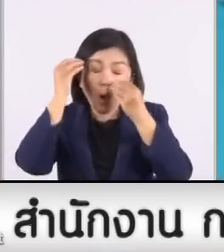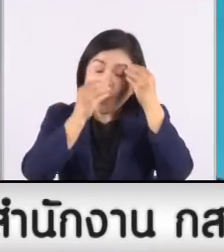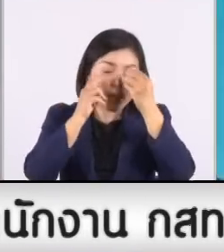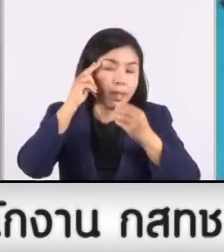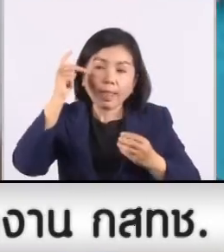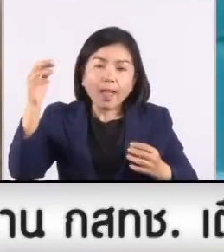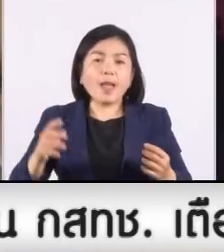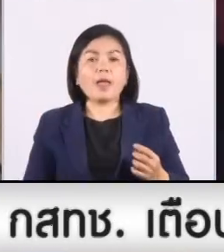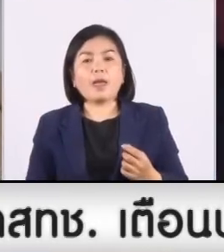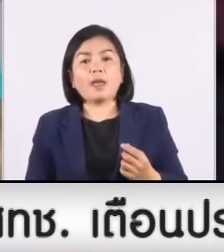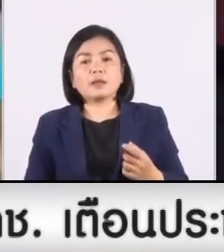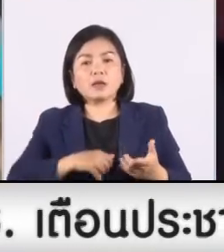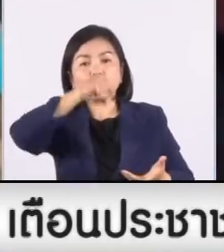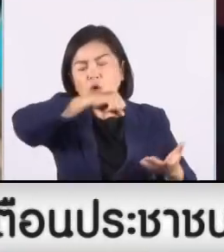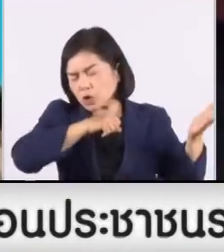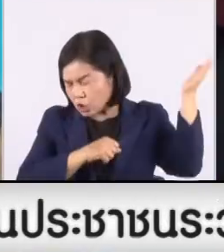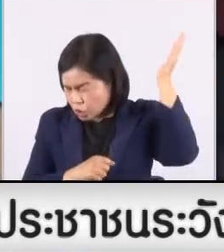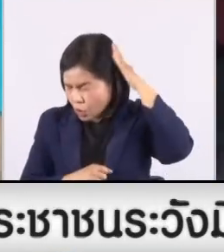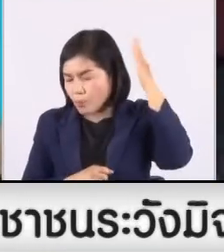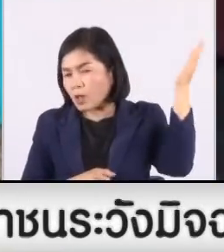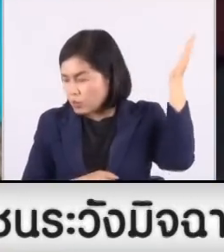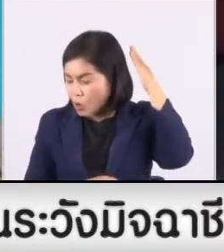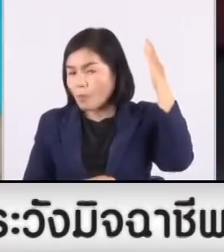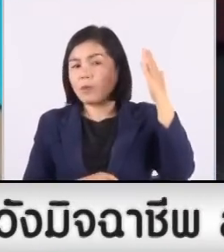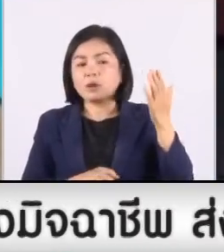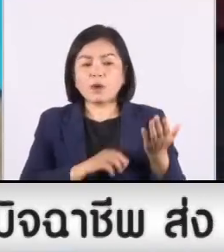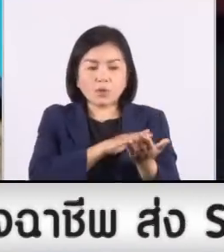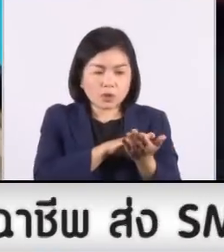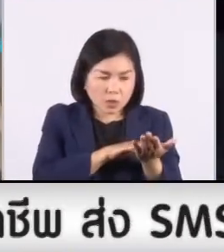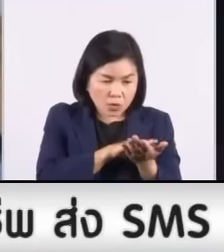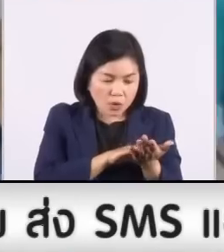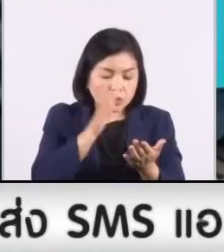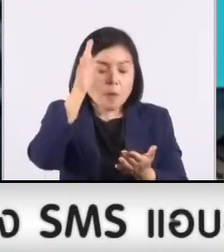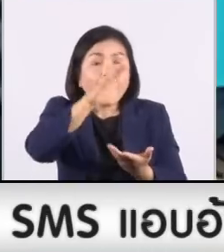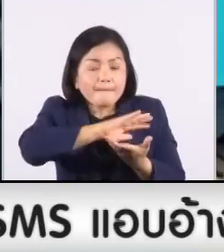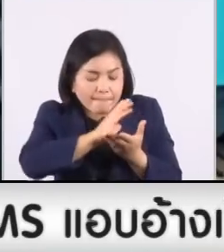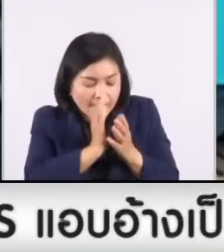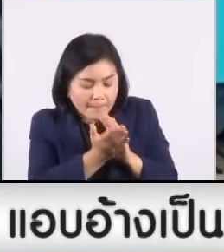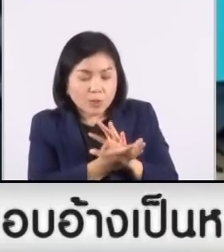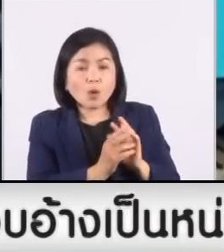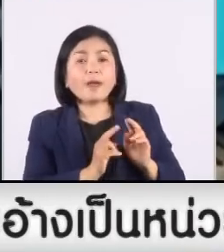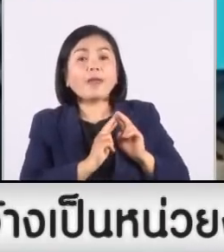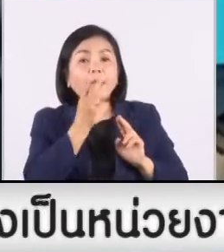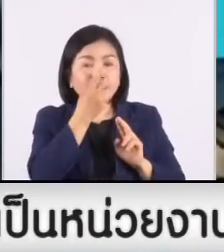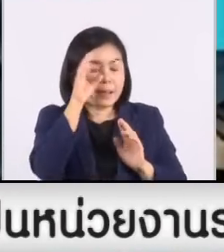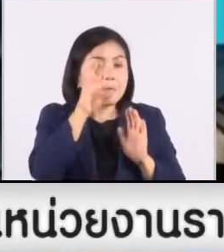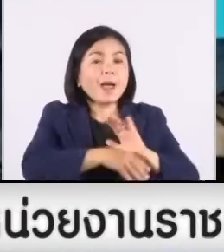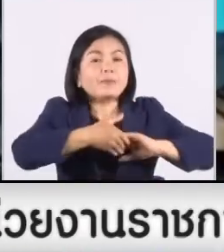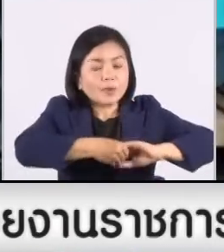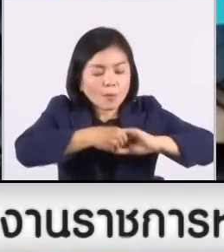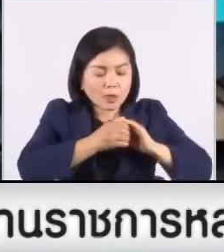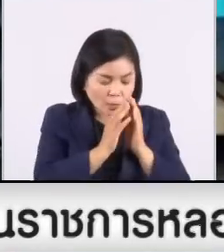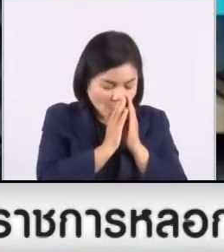ยด่าแล้วก็ใช้ซองพัสดุตบไปที่ไรเดอร์ขอโทษต่อไปจะปรับปรุงตัวก็เห็นภาพนี้จับไม้จับมือยกมือ